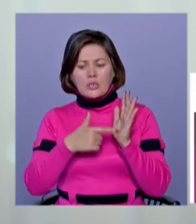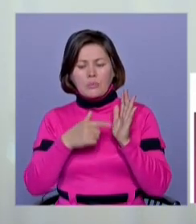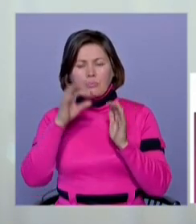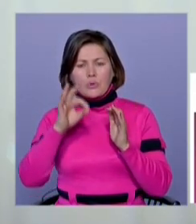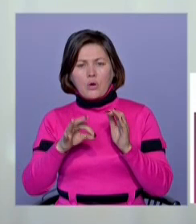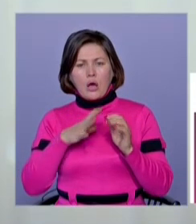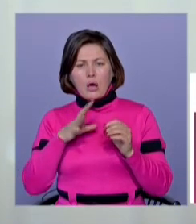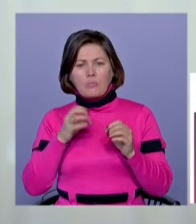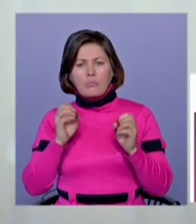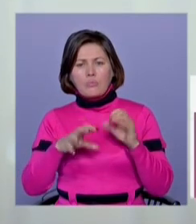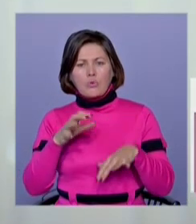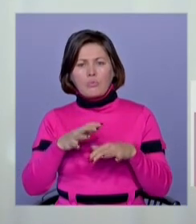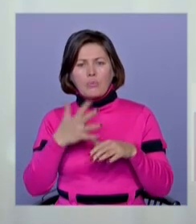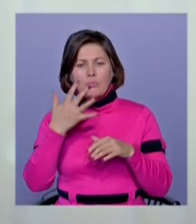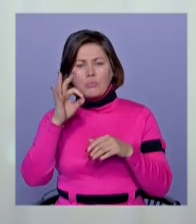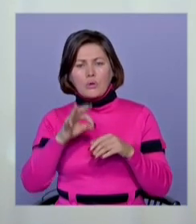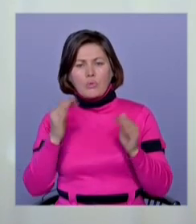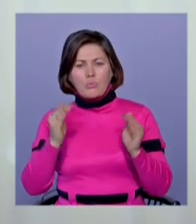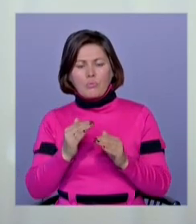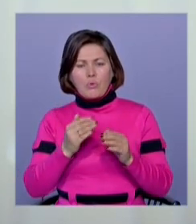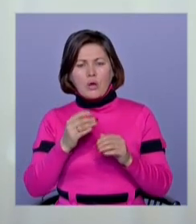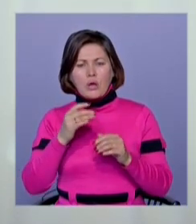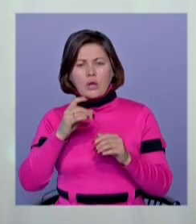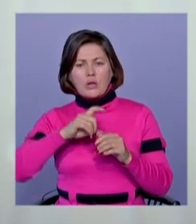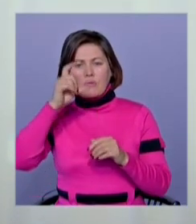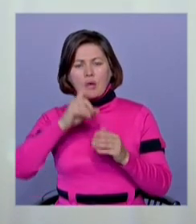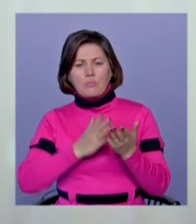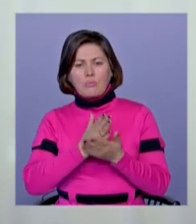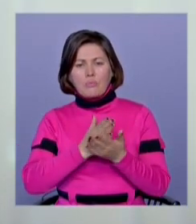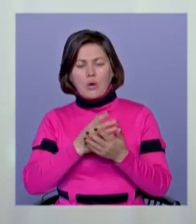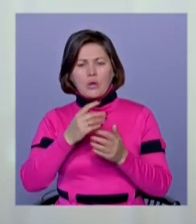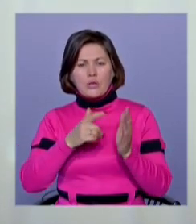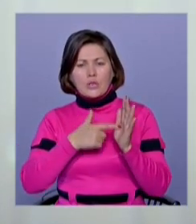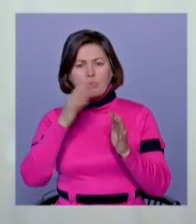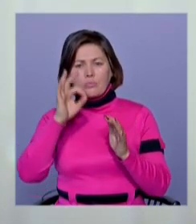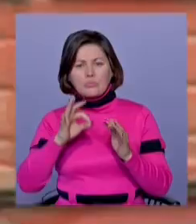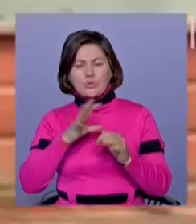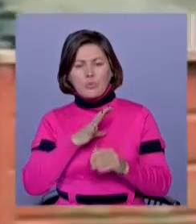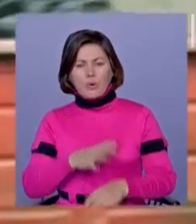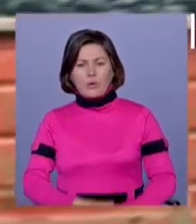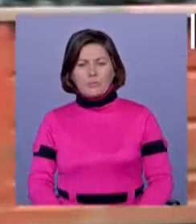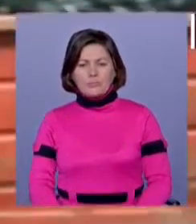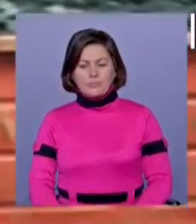6-7%-ке, қоқыс шығару қызметтеріне 5%-ке, лифт қызметтеріне 7%-ке.